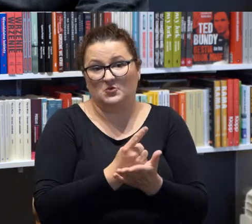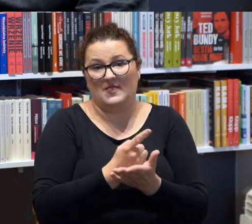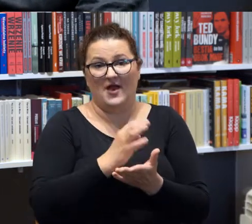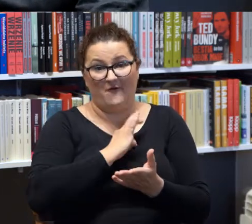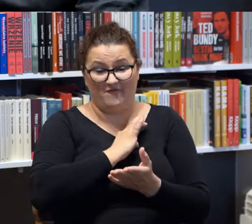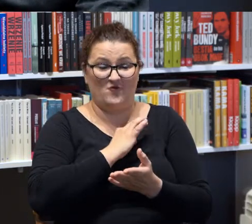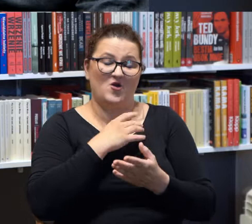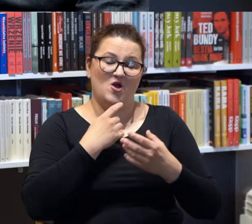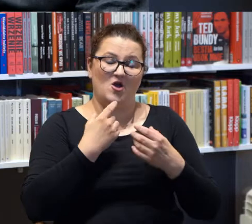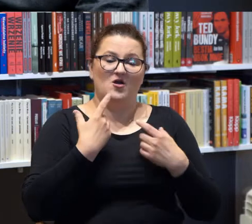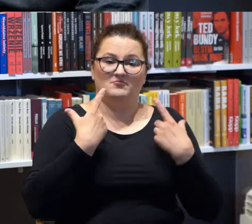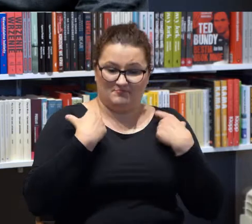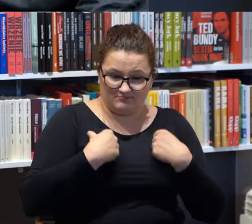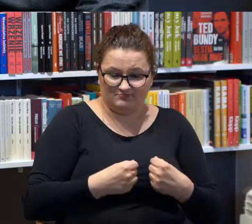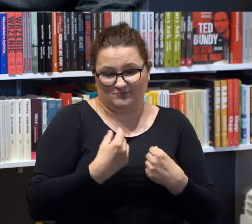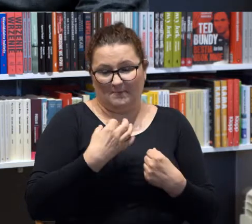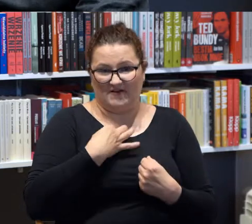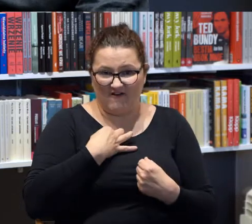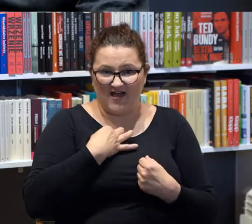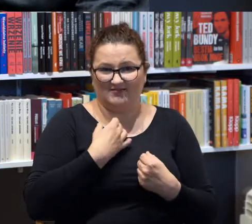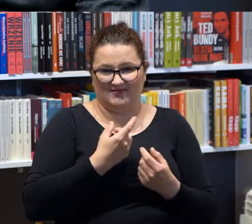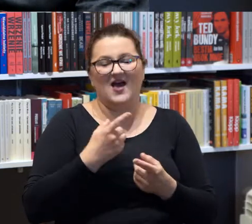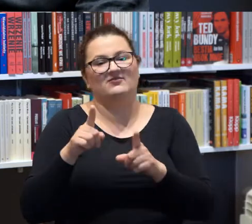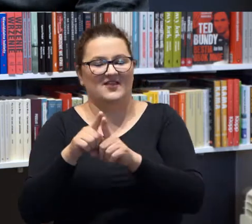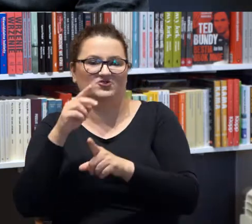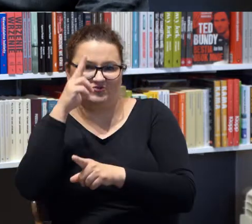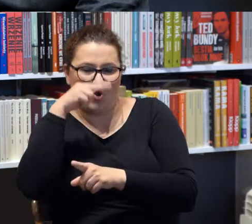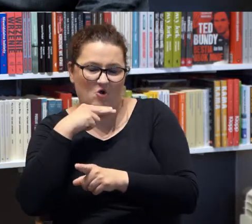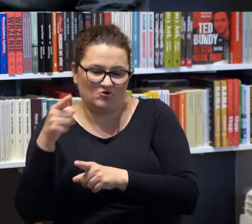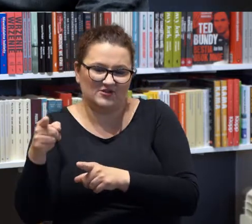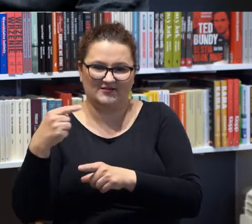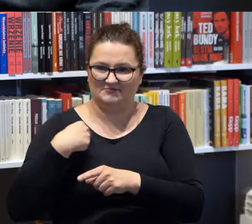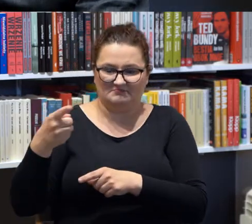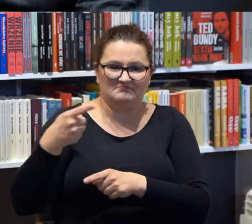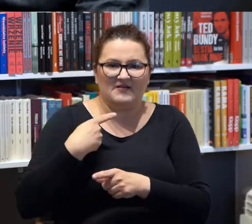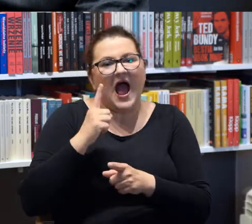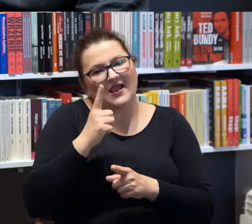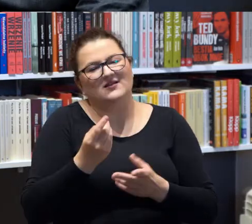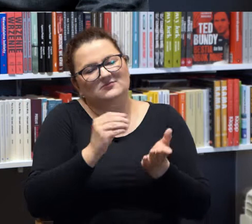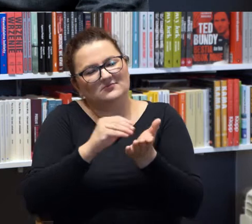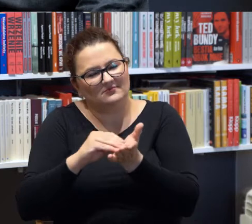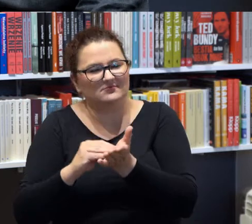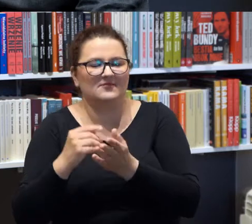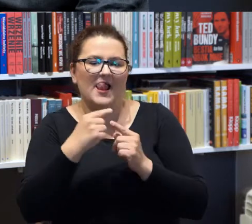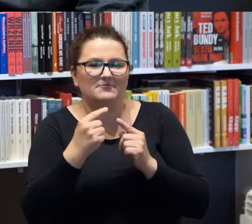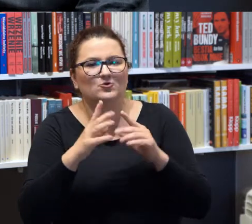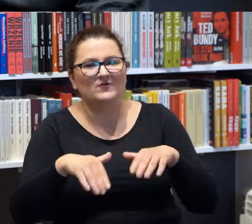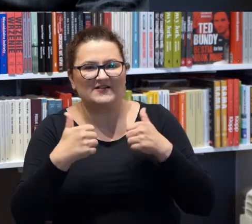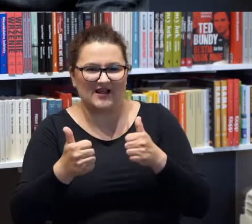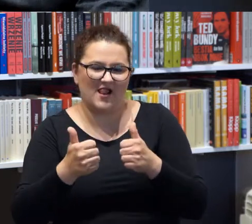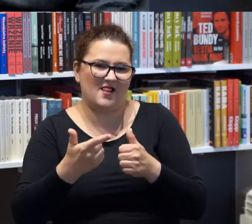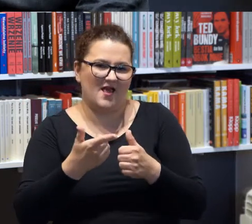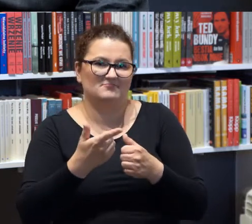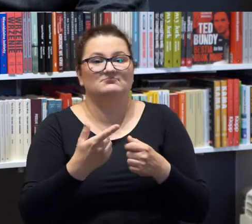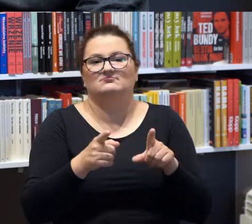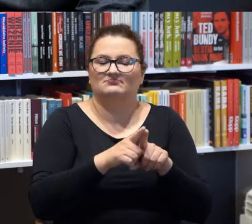osobista o mnie i o nim, ale że są w niej elementy uniwersalne, no bo inaczej po co ja bym miała to pisać. No, że jest to też